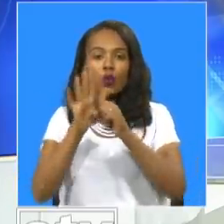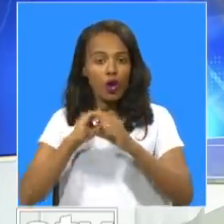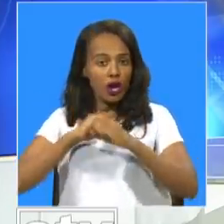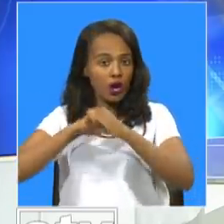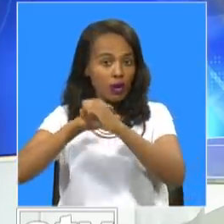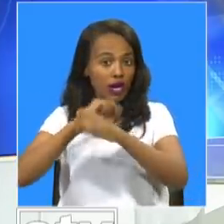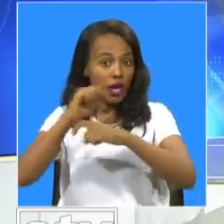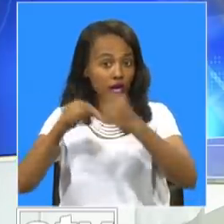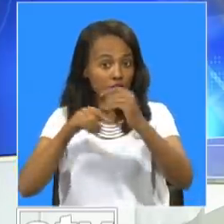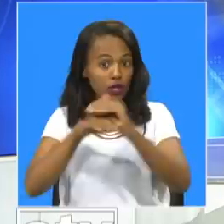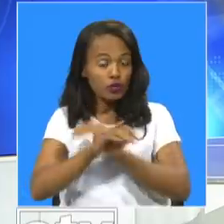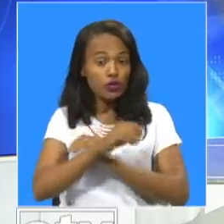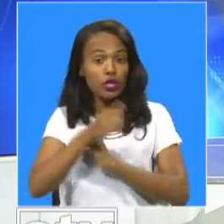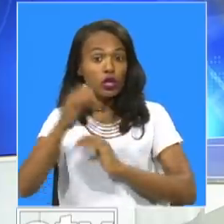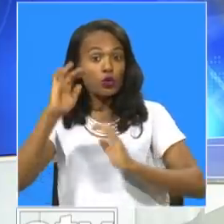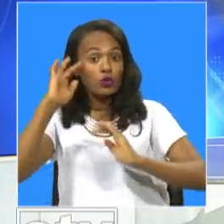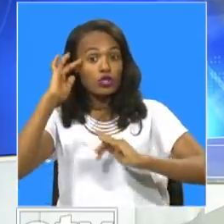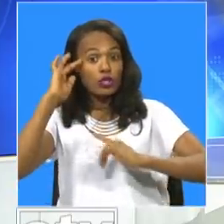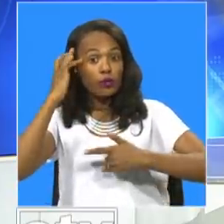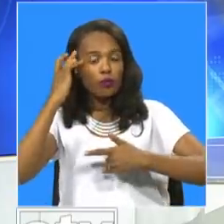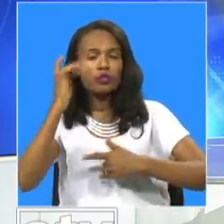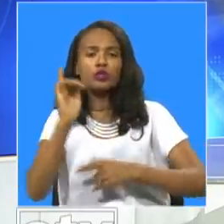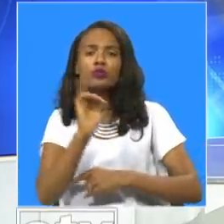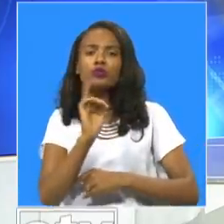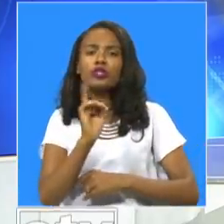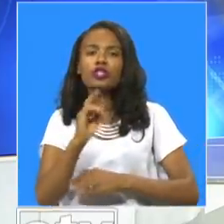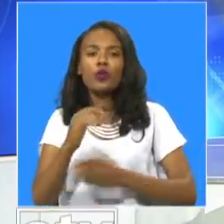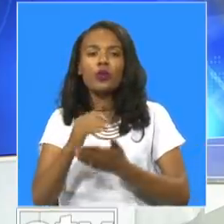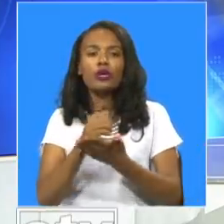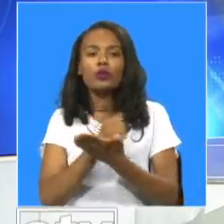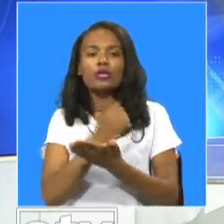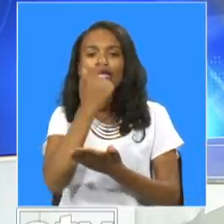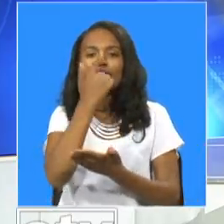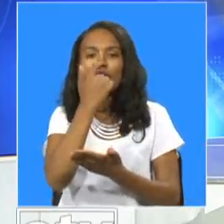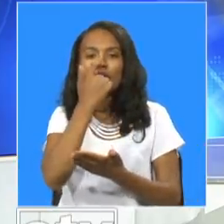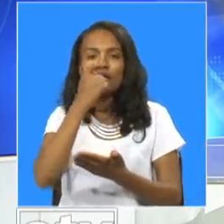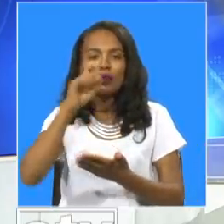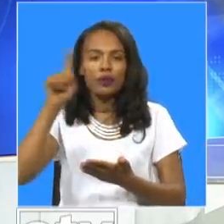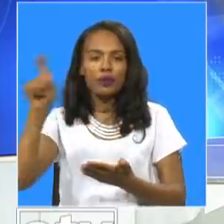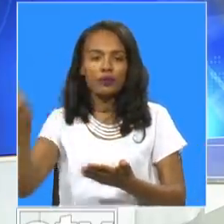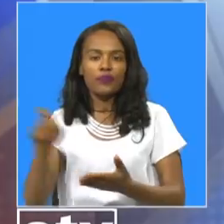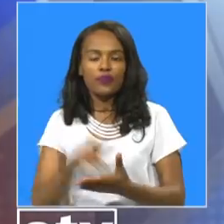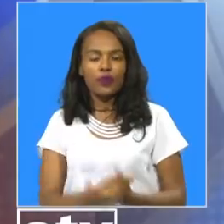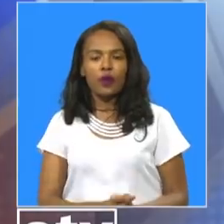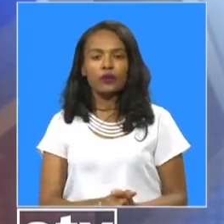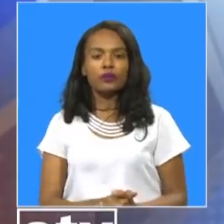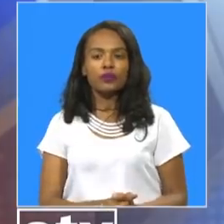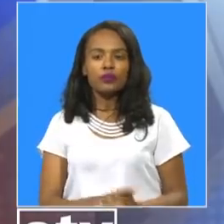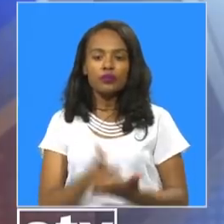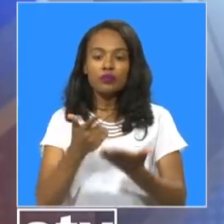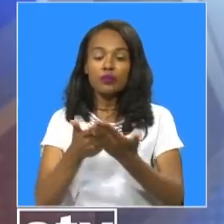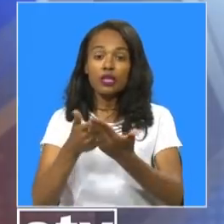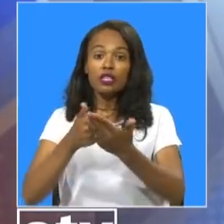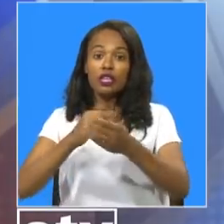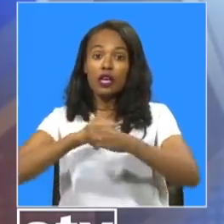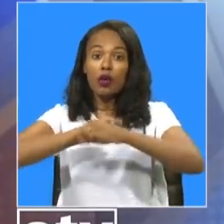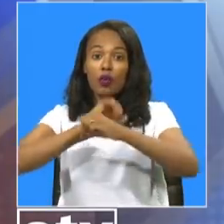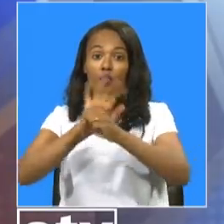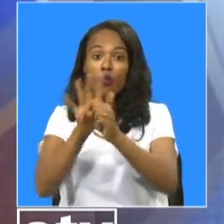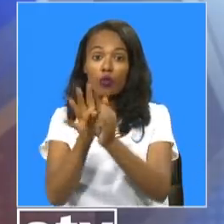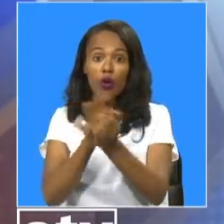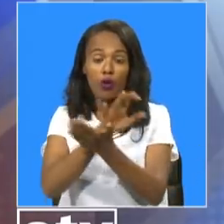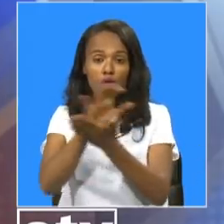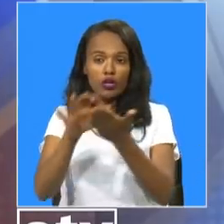ከመከላከል ሂደት ውስጥ ለሌሎች ህመሞች ምንድን ነው የተወሰደው ልምድ? አዎ እንግዲህ የዚህ የኮሮና ቫይረስ ወረርሽኝ